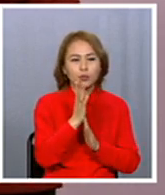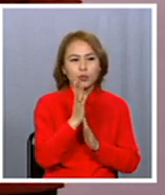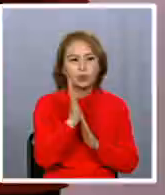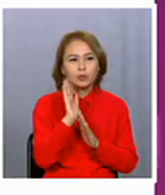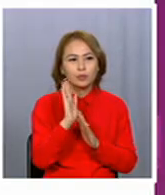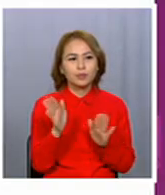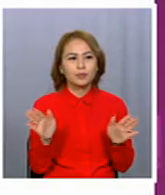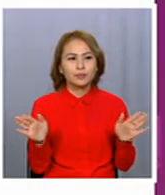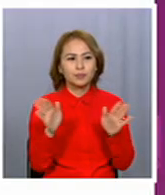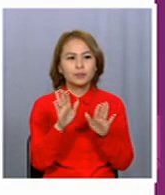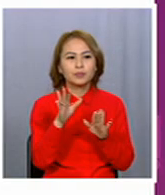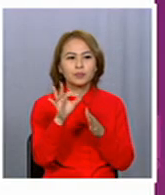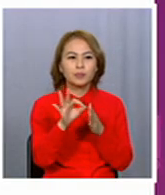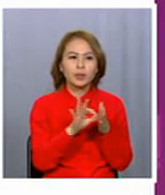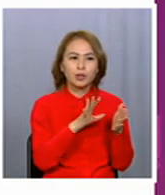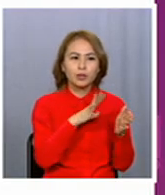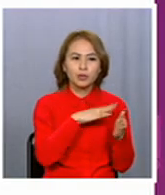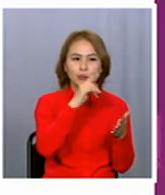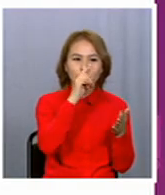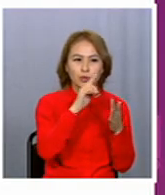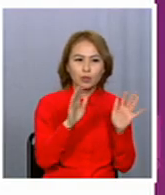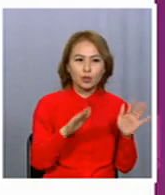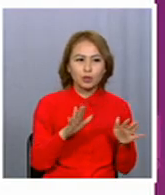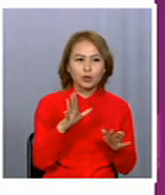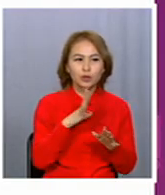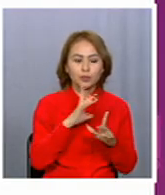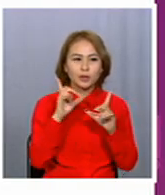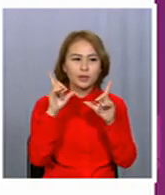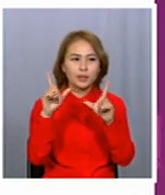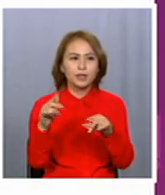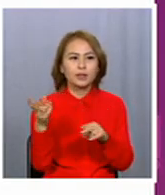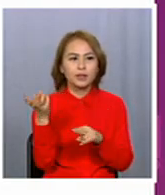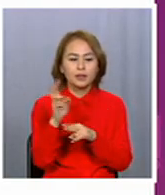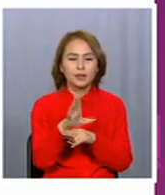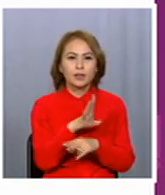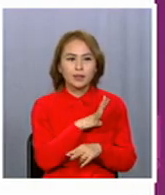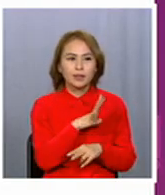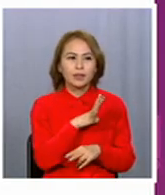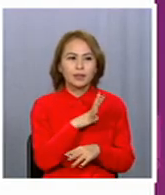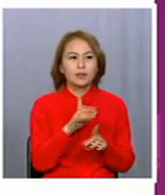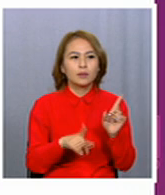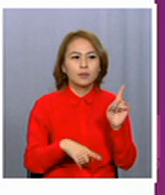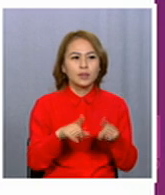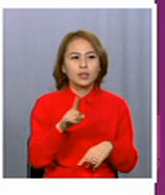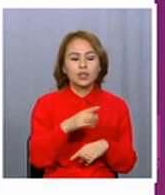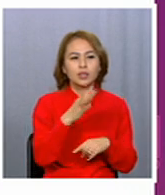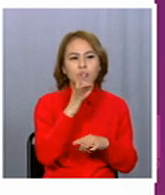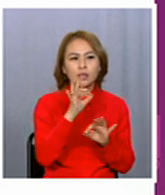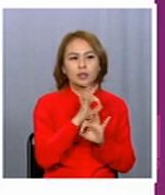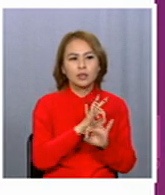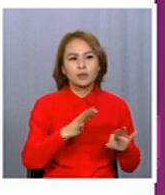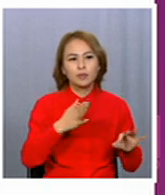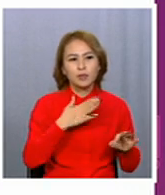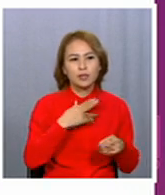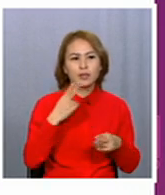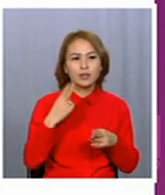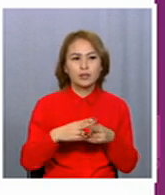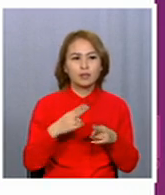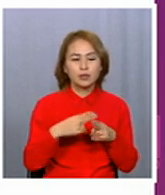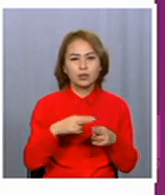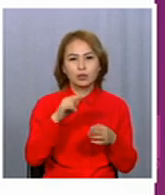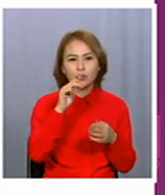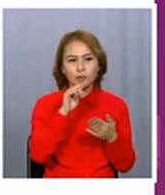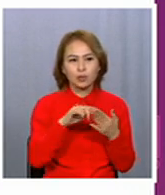болу. Бірде қос болып ұшып кеткісі келеді. Енді бірде шіркін, мен